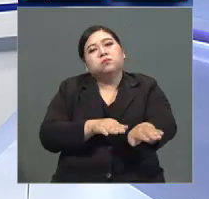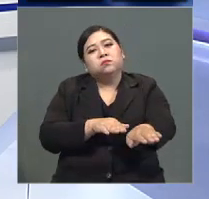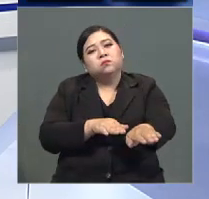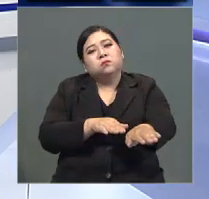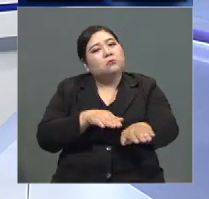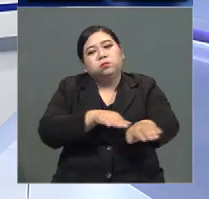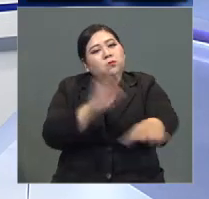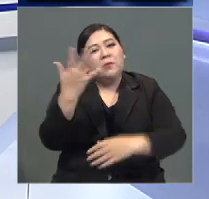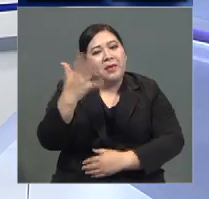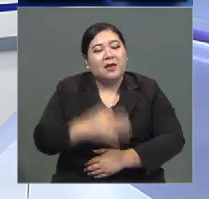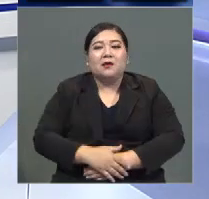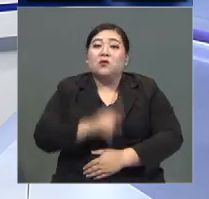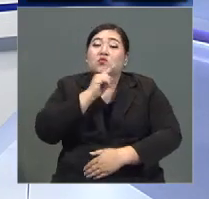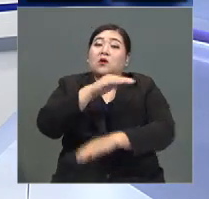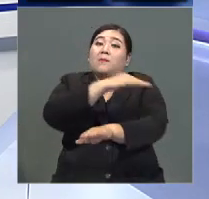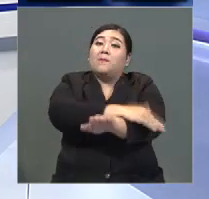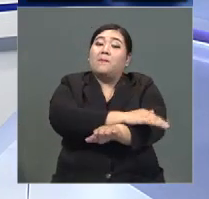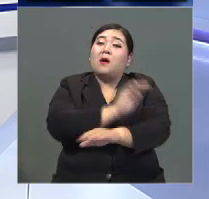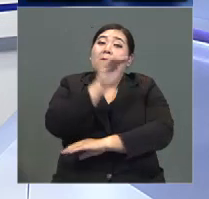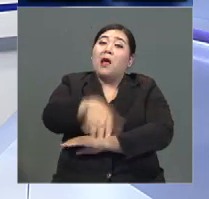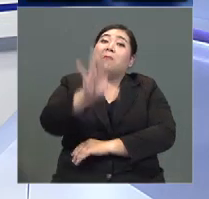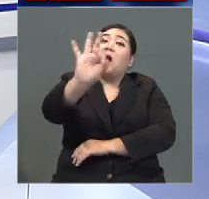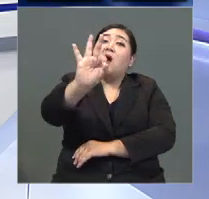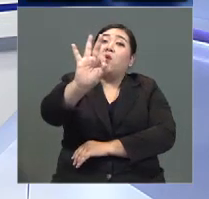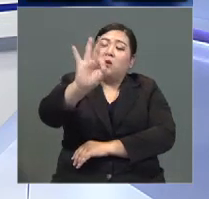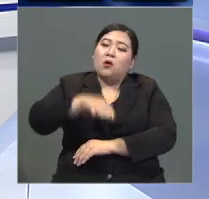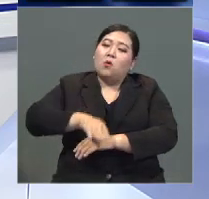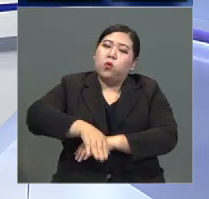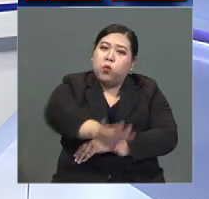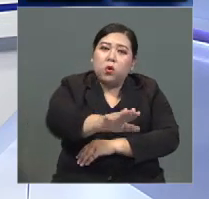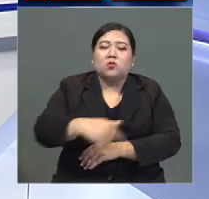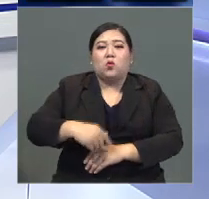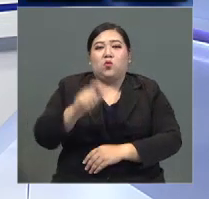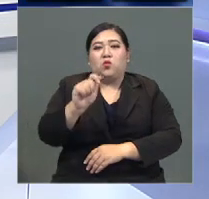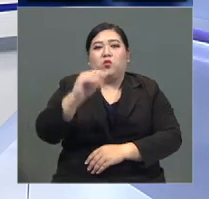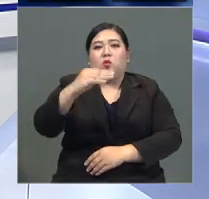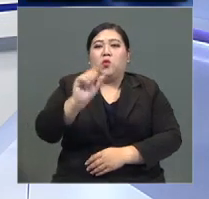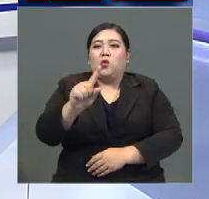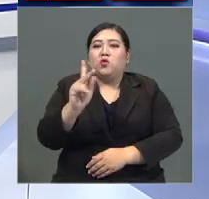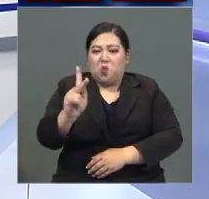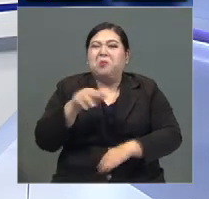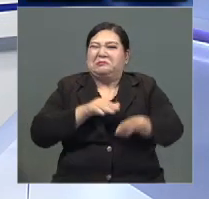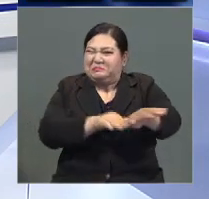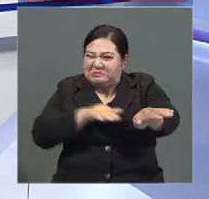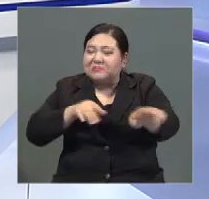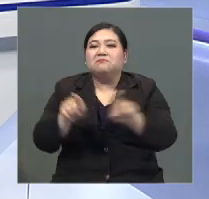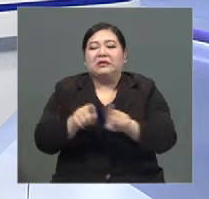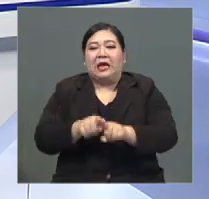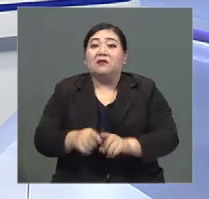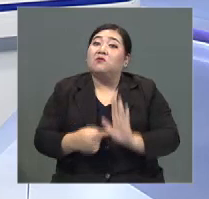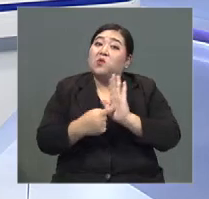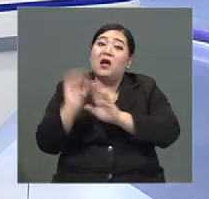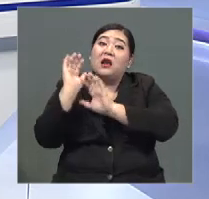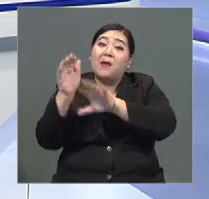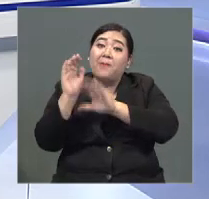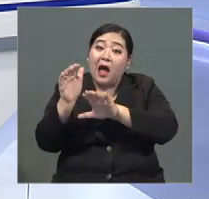ถ้าเกิดเลยพระรíliaม 9 ไปได้ทางอโสข อโสข segundaดีiminnal Riverถ้าลาดพร้าว ลาดพราว